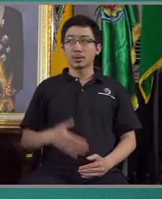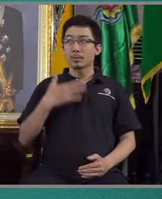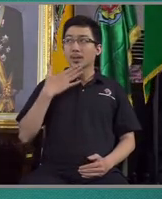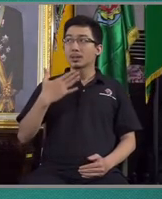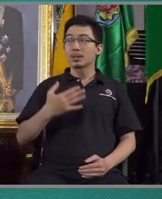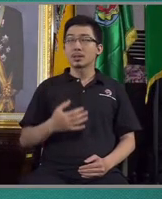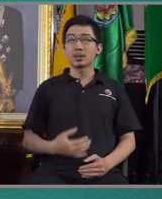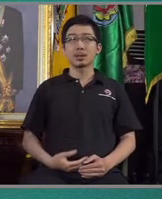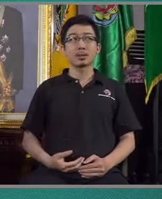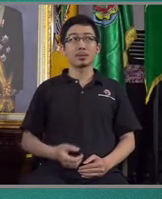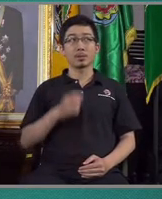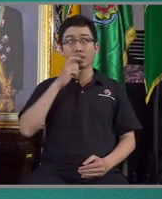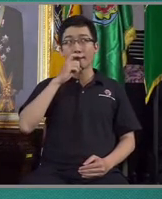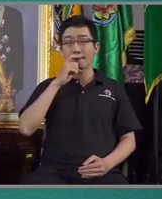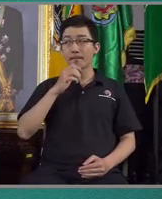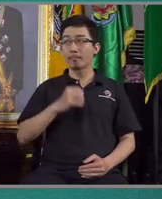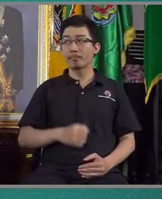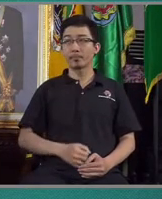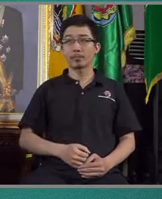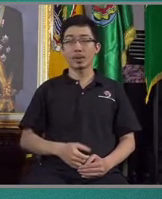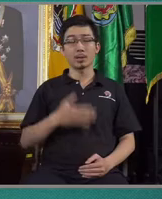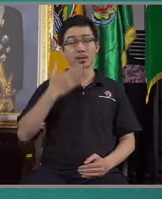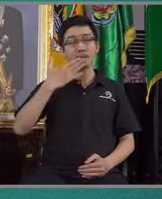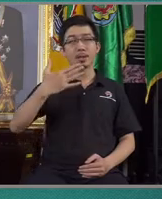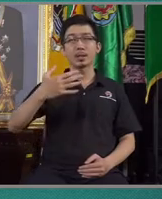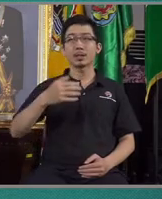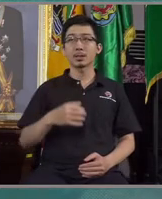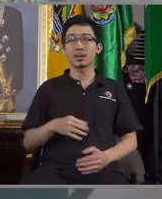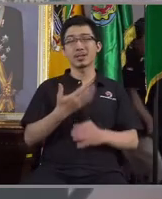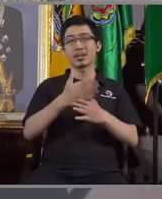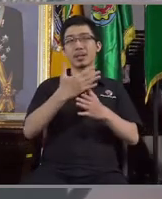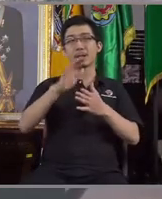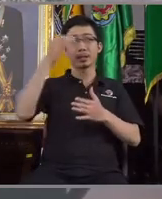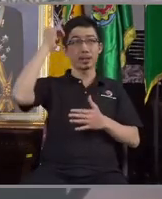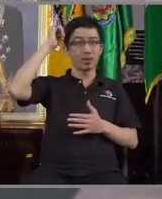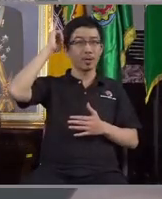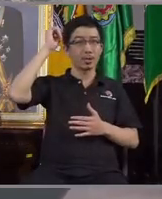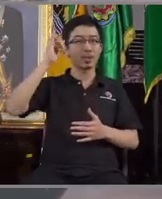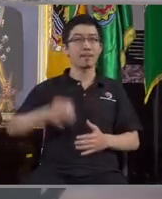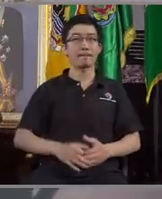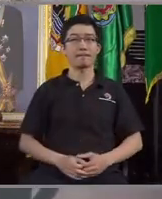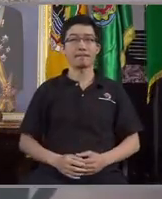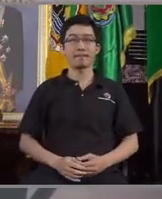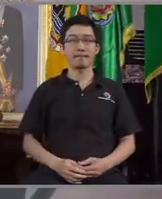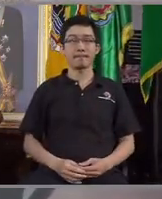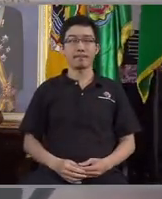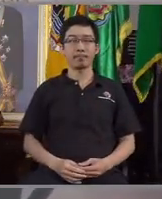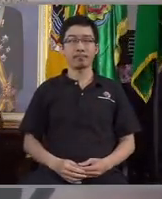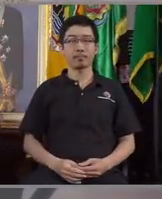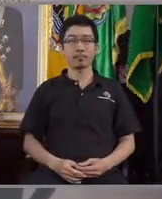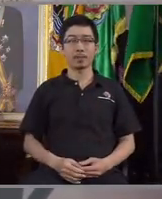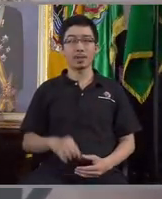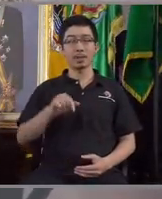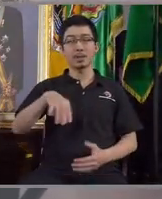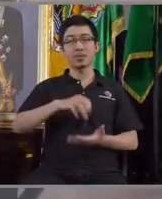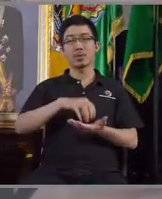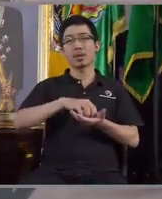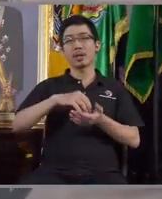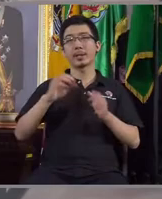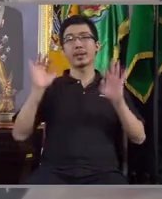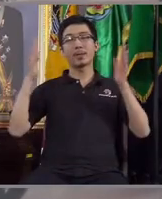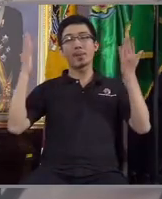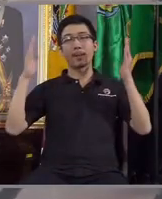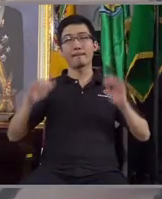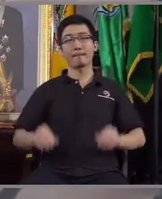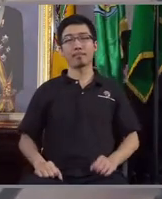Demak atas inovasi-inovasi, sharing inovasinya di wilayah Demak tentunya. Baik,